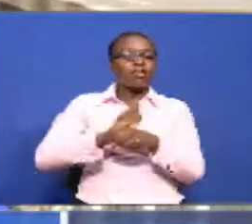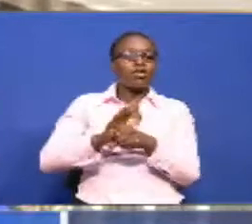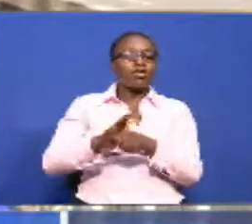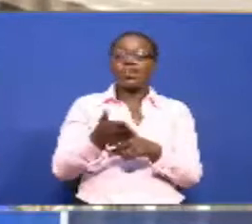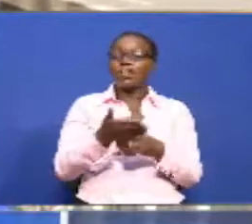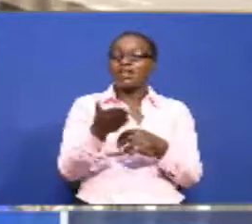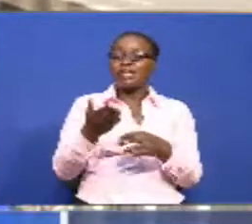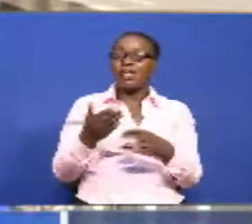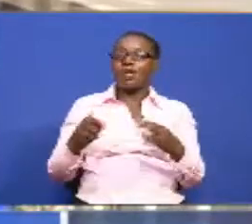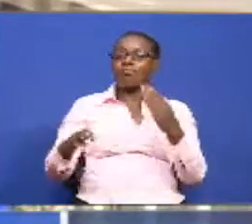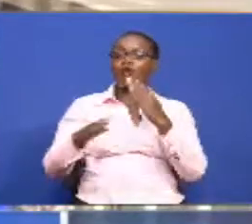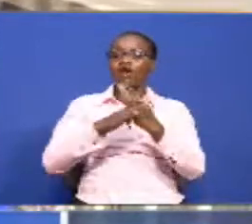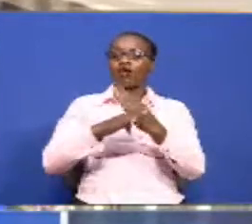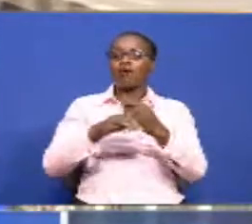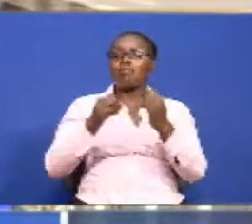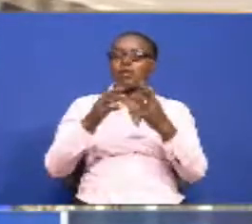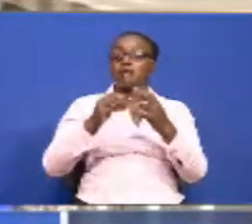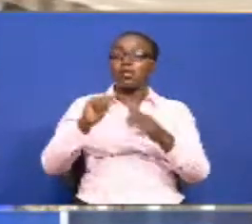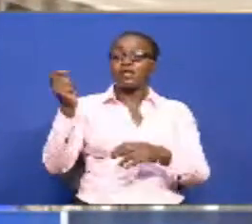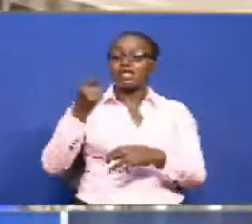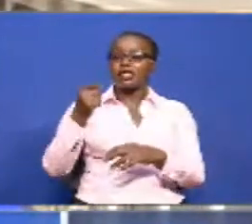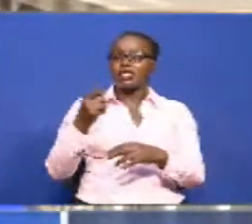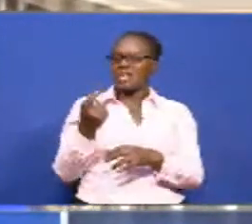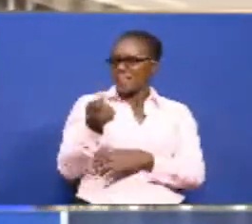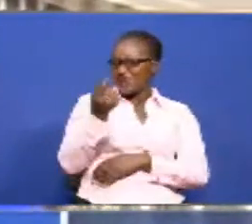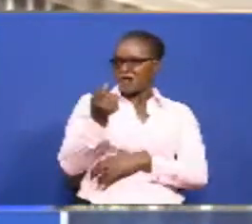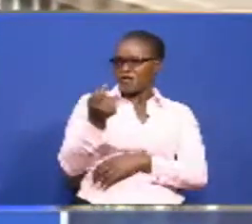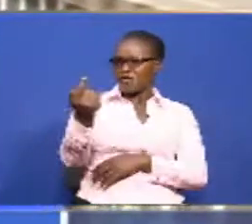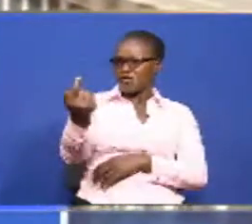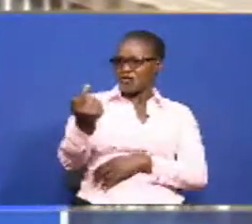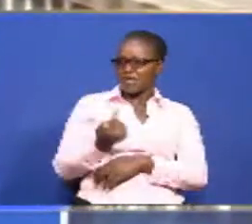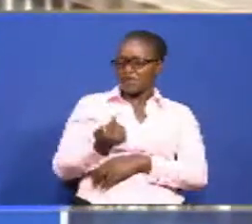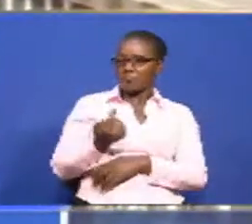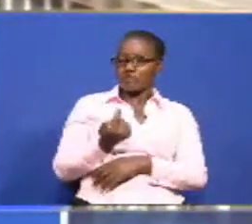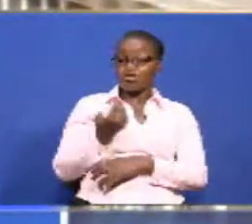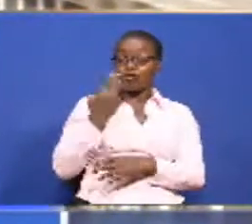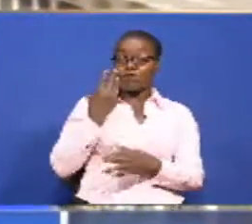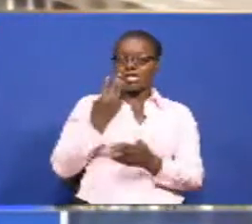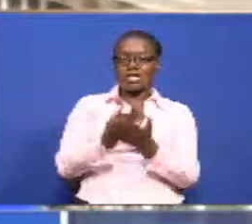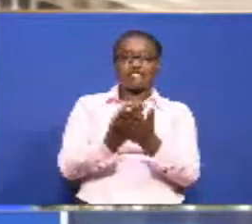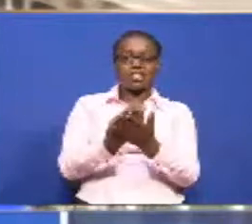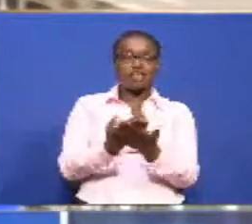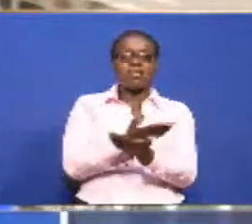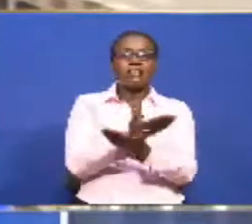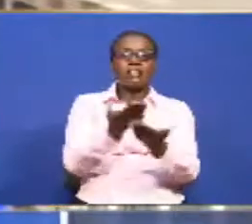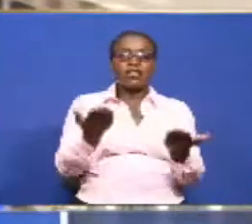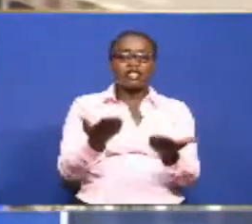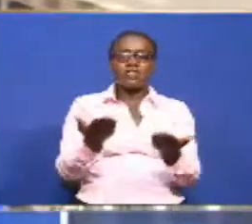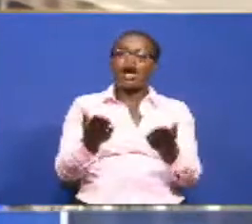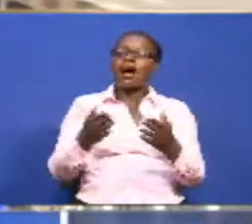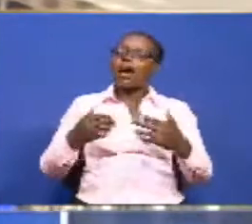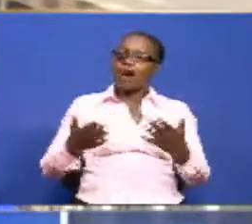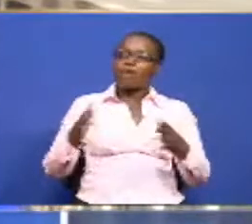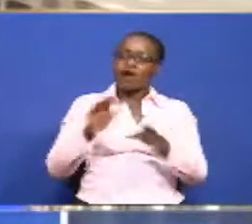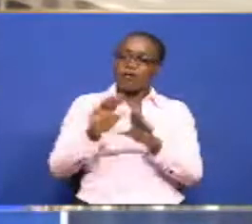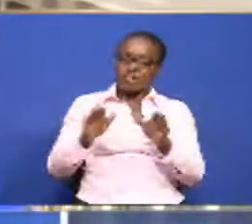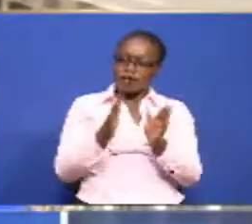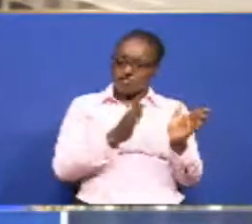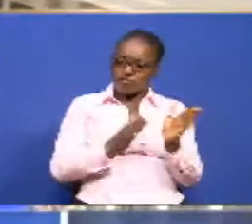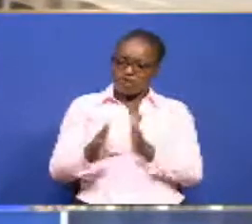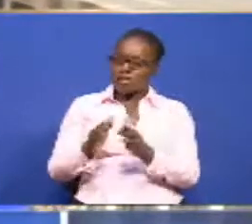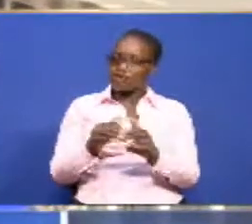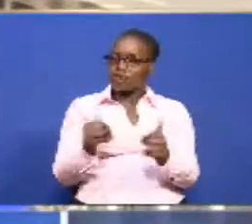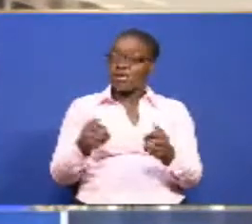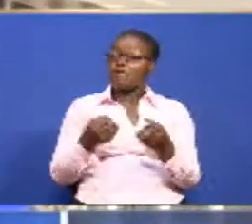kuwazuia wengi manyumbani, Wakenya wachache waliojitokeza waliweza kushuhudia jinsi mambo yalivyopangwa. Wengi